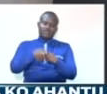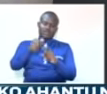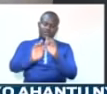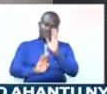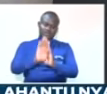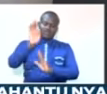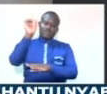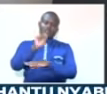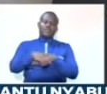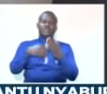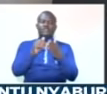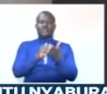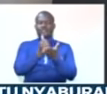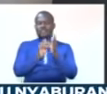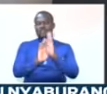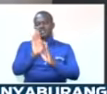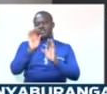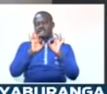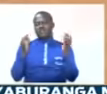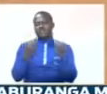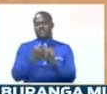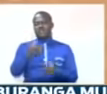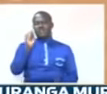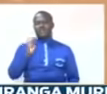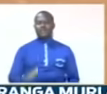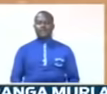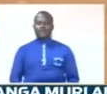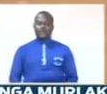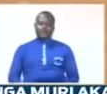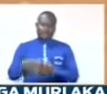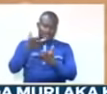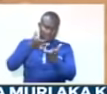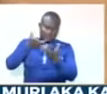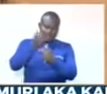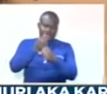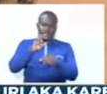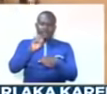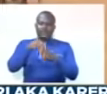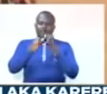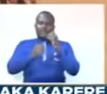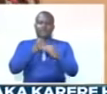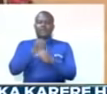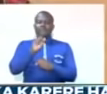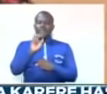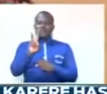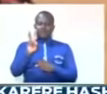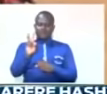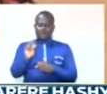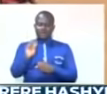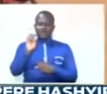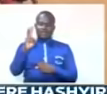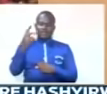imbere kurushaho kanateza imbere n'abagize umuryango isesengura ryakozwe na Roda muri uyu mwaka w'ingengo y'imari y'umwaka